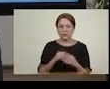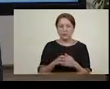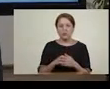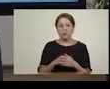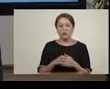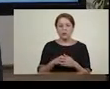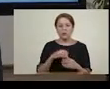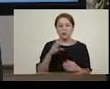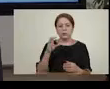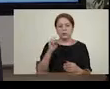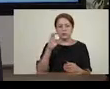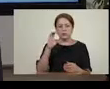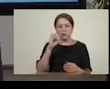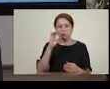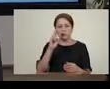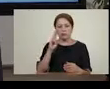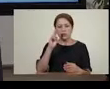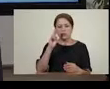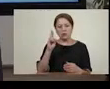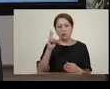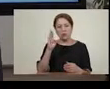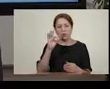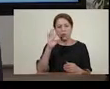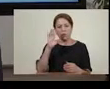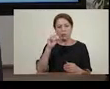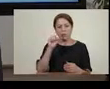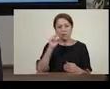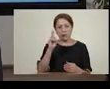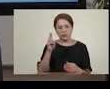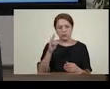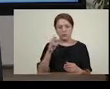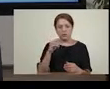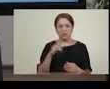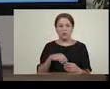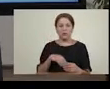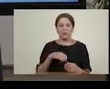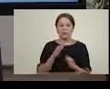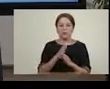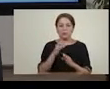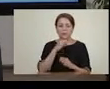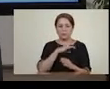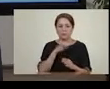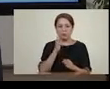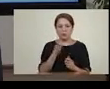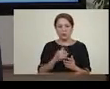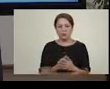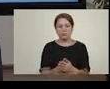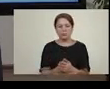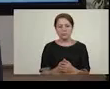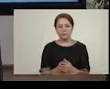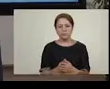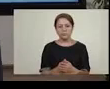Tabiatda sassiq kovrak o'simligidan yilim smola olish maqsadida ham foydalanib kelinadi.